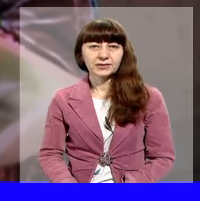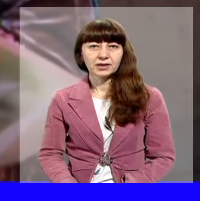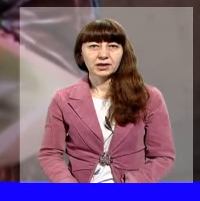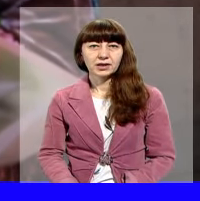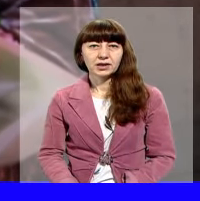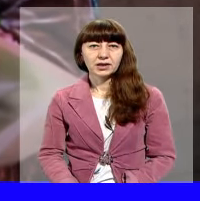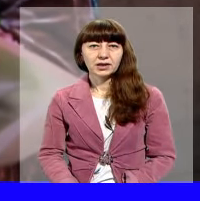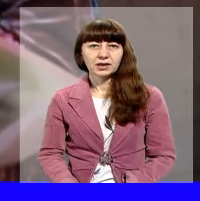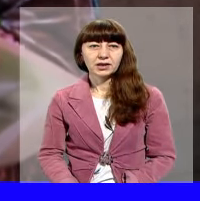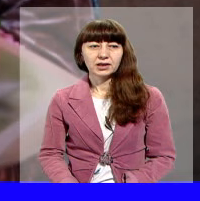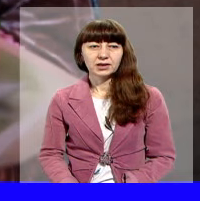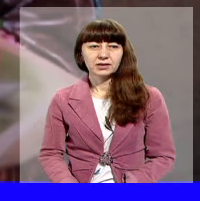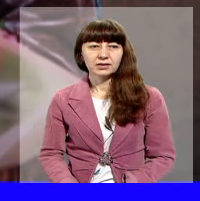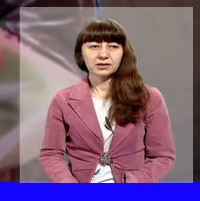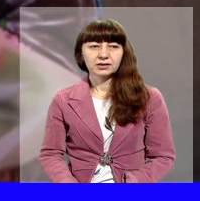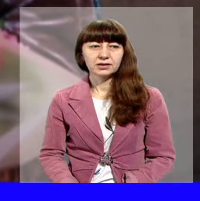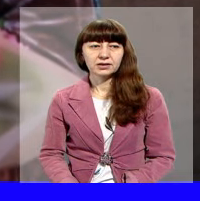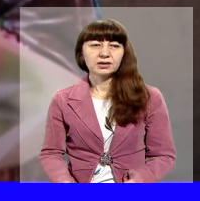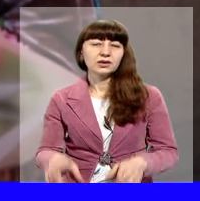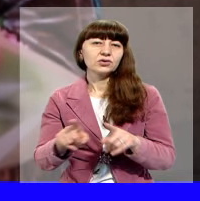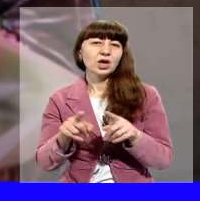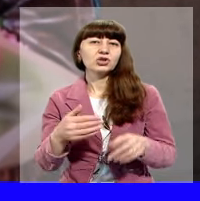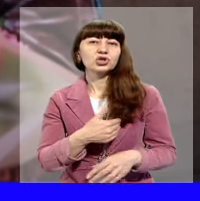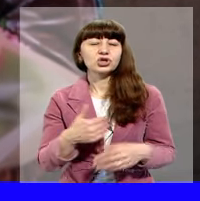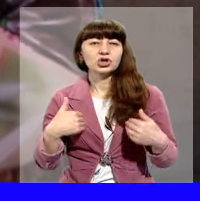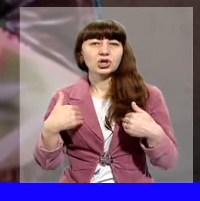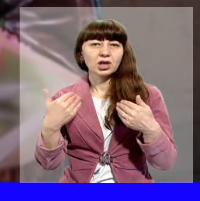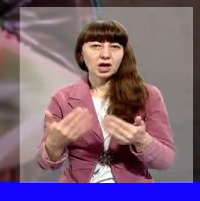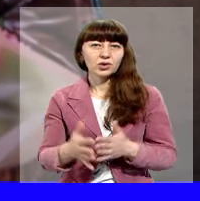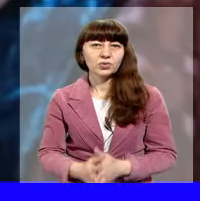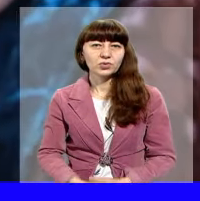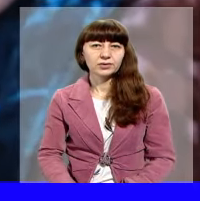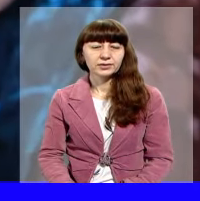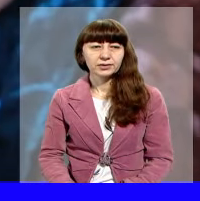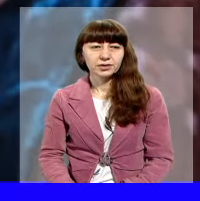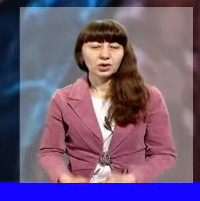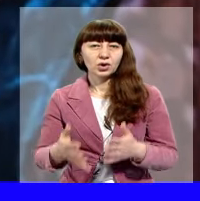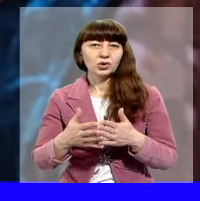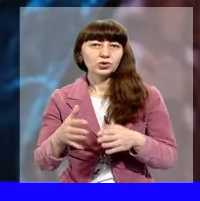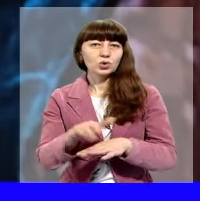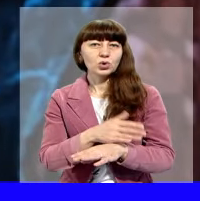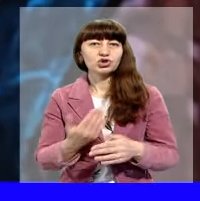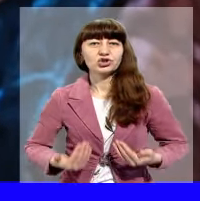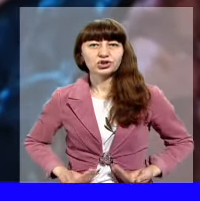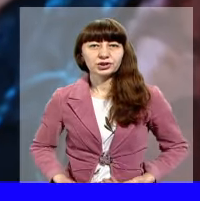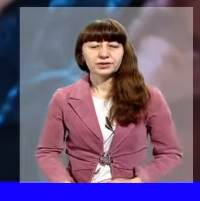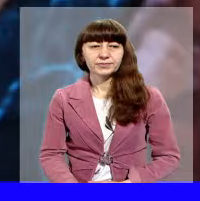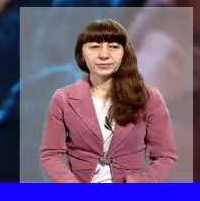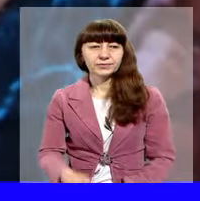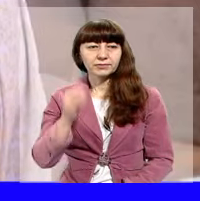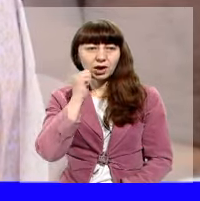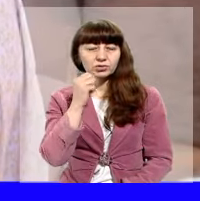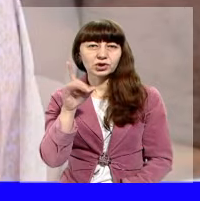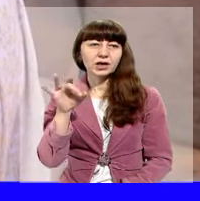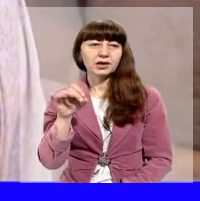балашағалардың ортасында отырып, рахатын сезіп, мықты болсын. Карима әже 9 бала тәрбиелеп өсірген